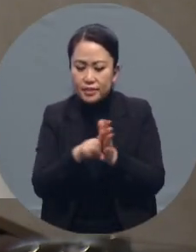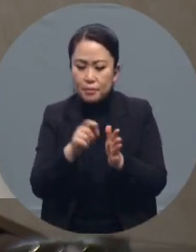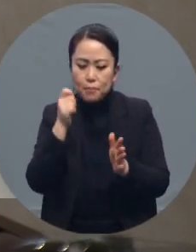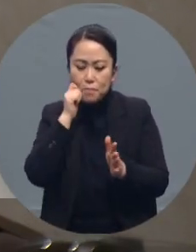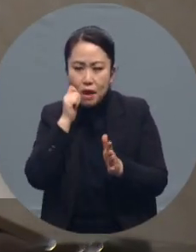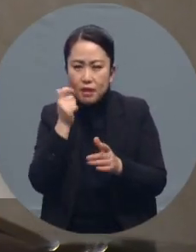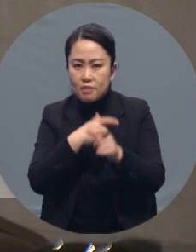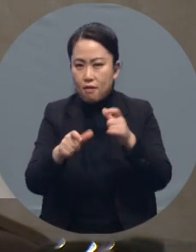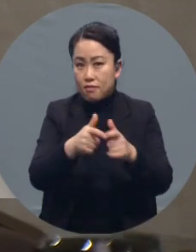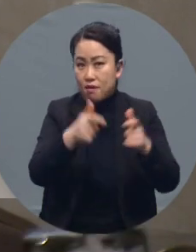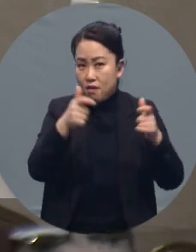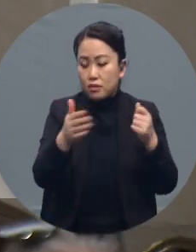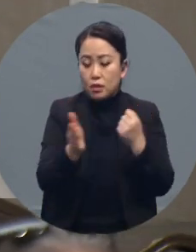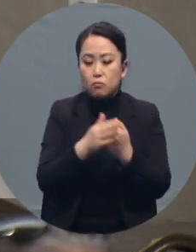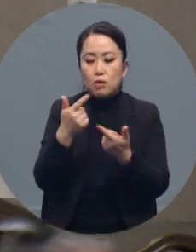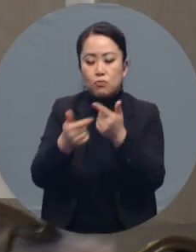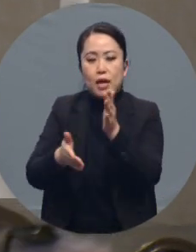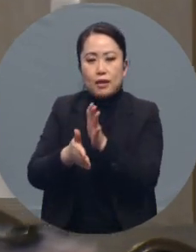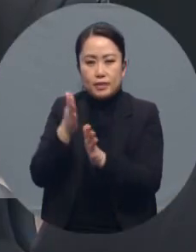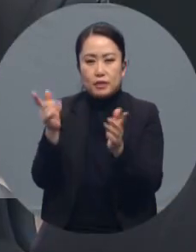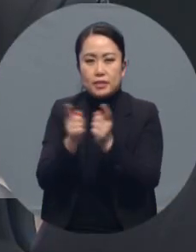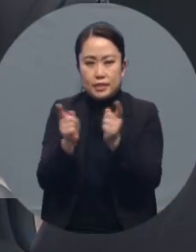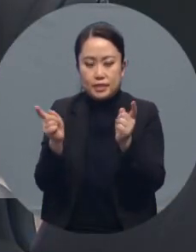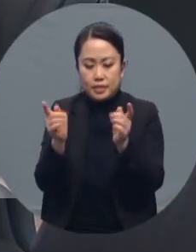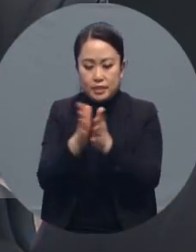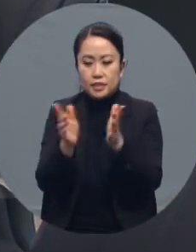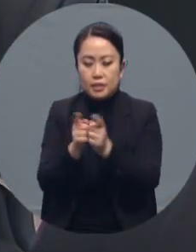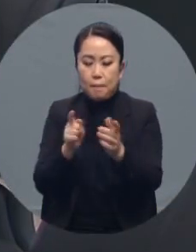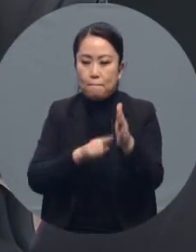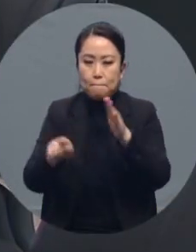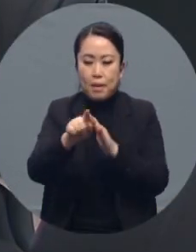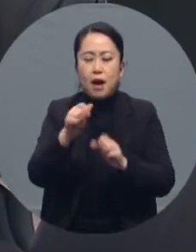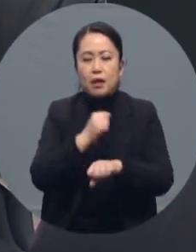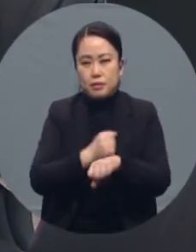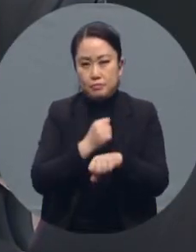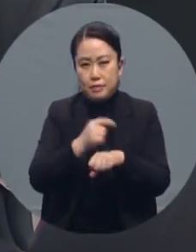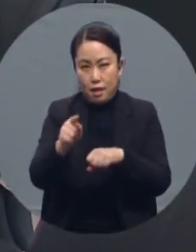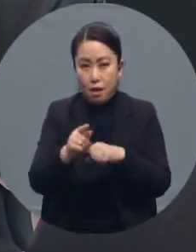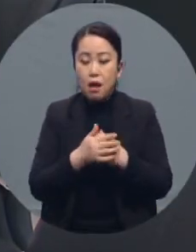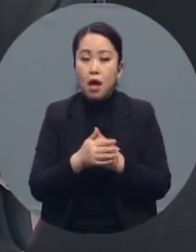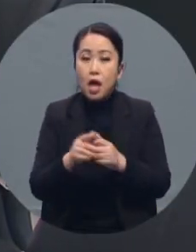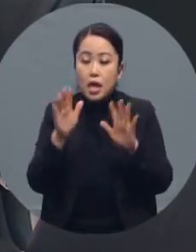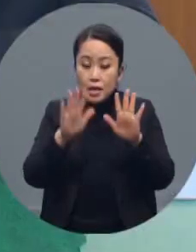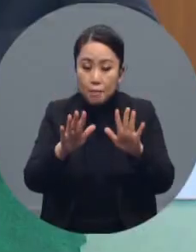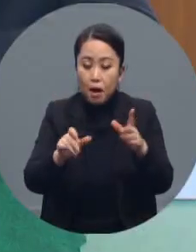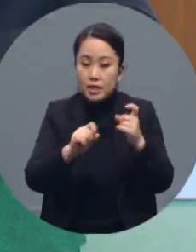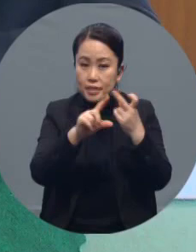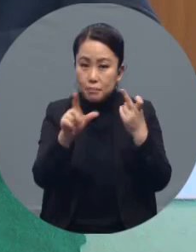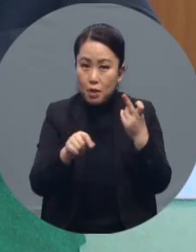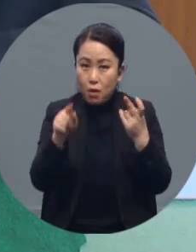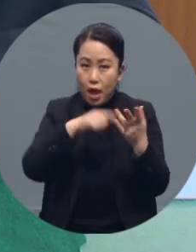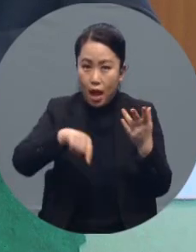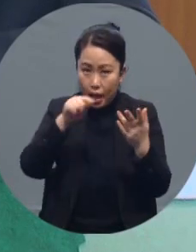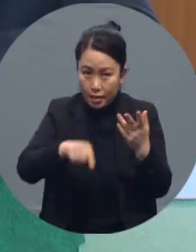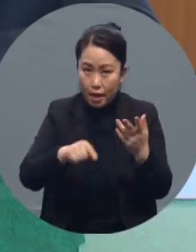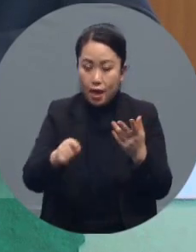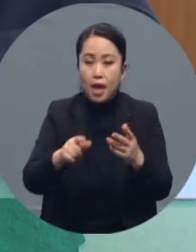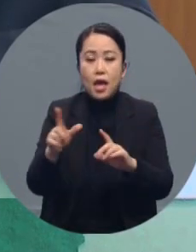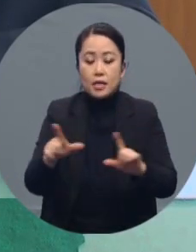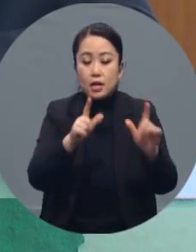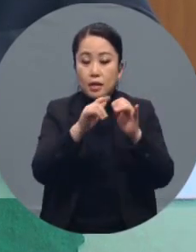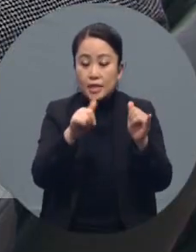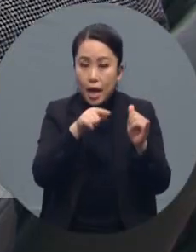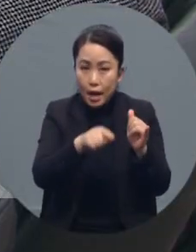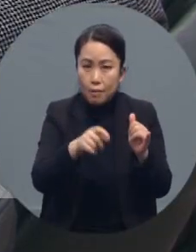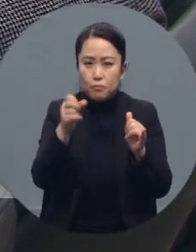부산시가 토론회를 직접 개최하겠다는 겁니다. 이달 안에 원전 인근 거주민과 시민단체, 전문가,